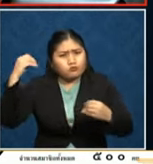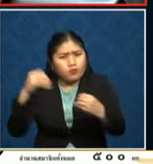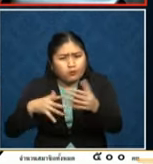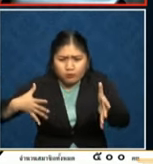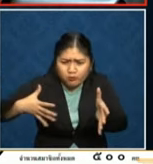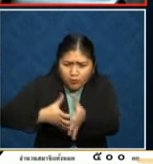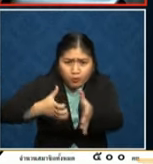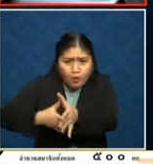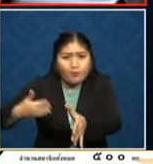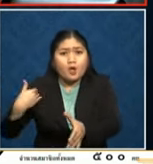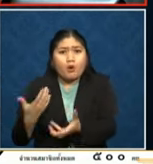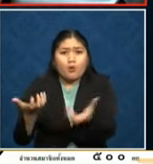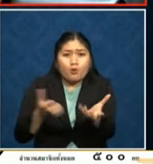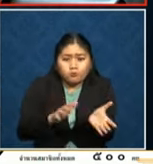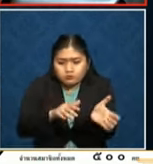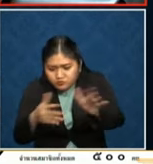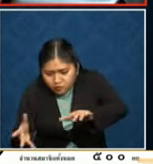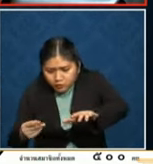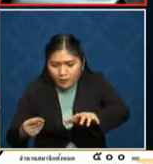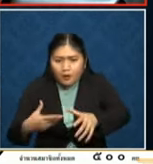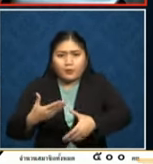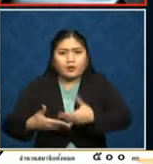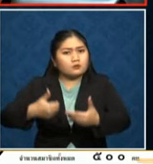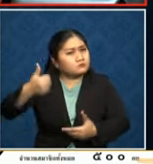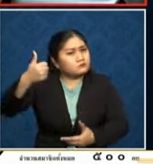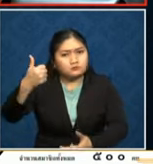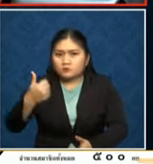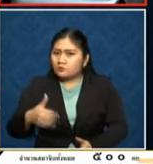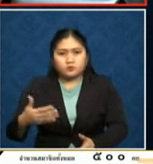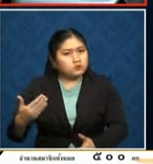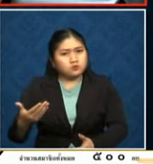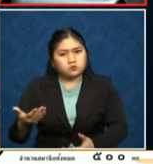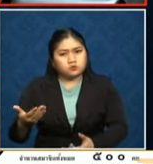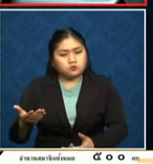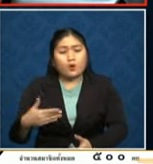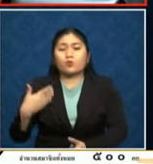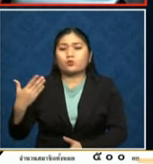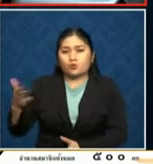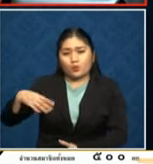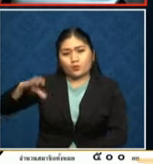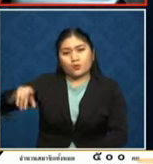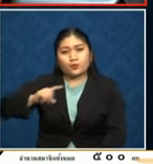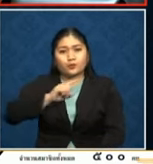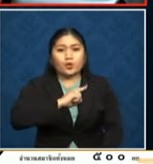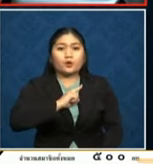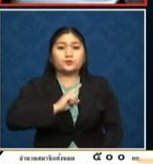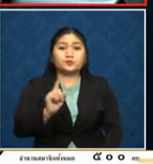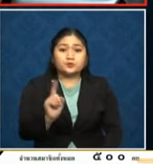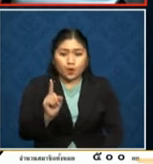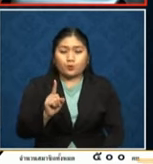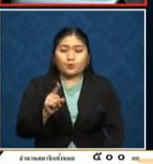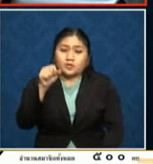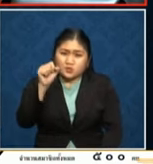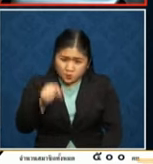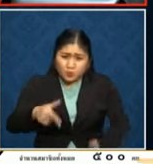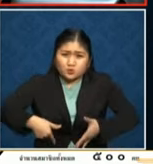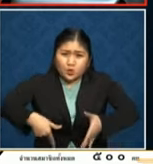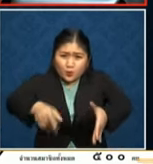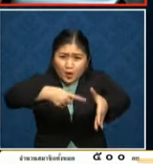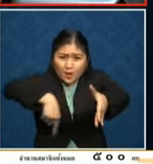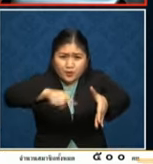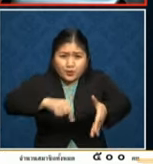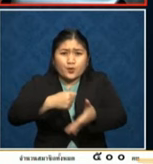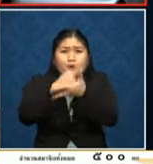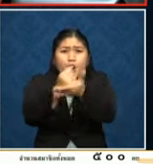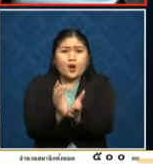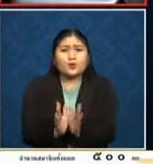ก็นำไปขายไม่ได้กับผมจึงขอให้หน่วยงานที่เกี่ยวข้องเร่งปรับปรุงถนนซ่อมแซมถนนเส้นนี้เพื่อสร้างความปลอดภัยกับ